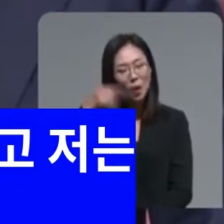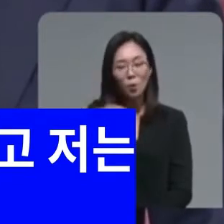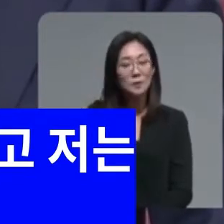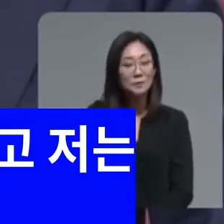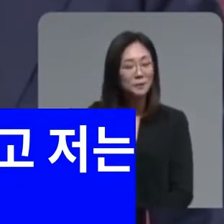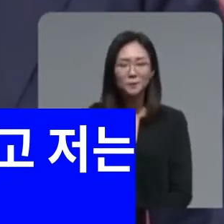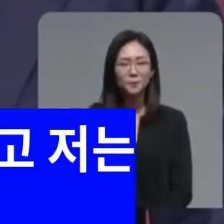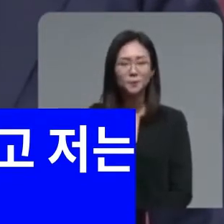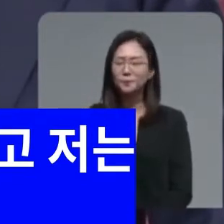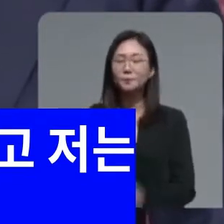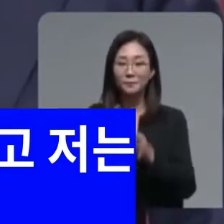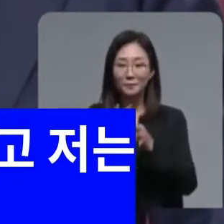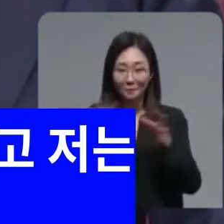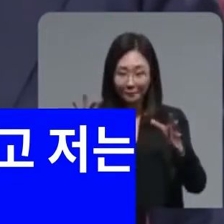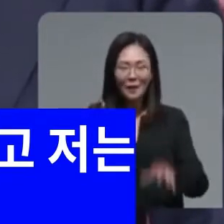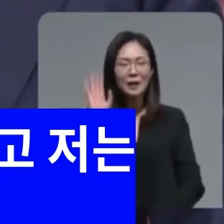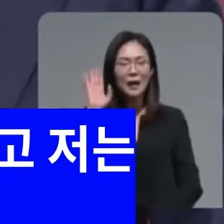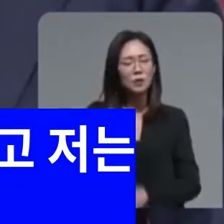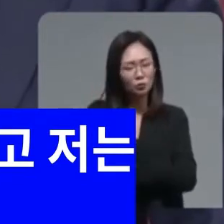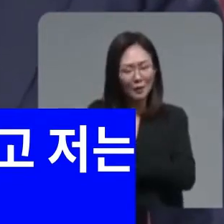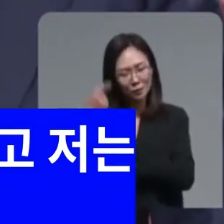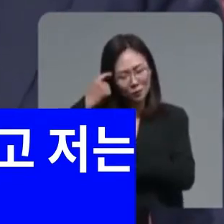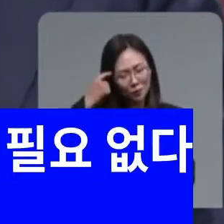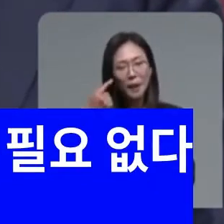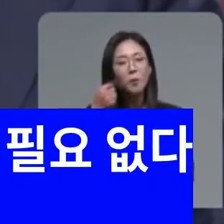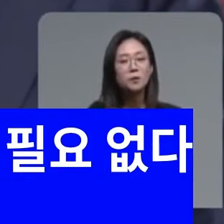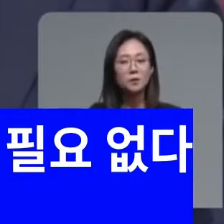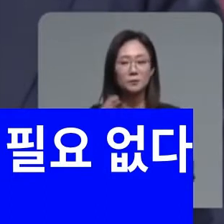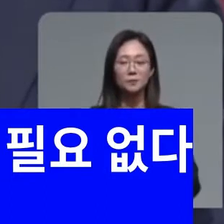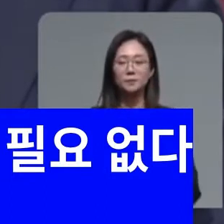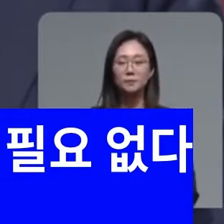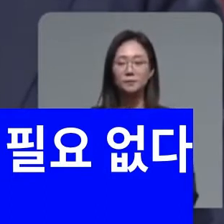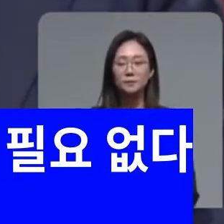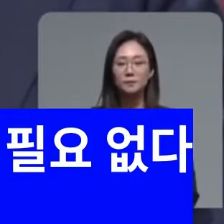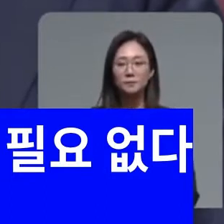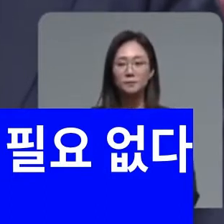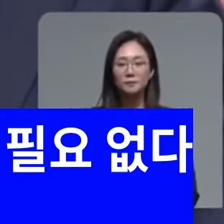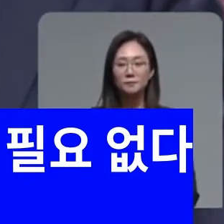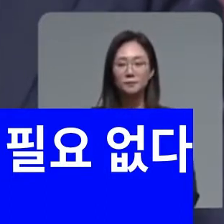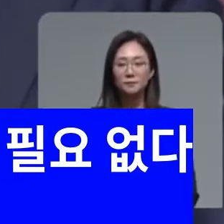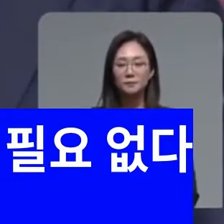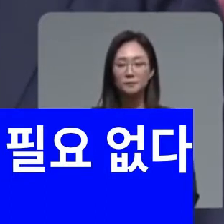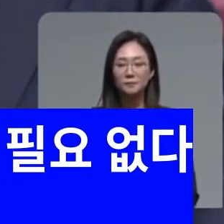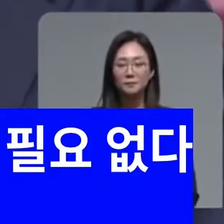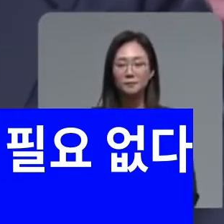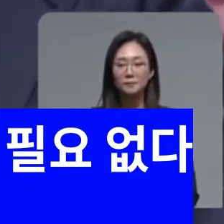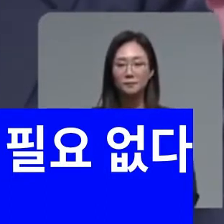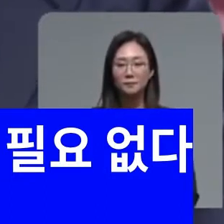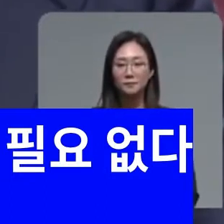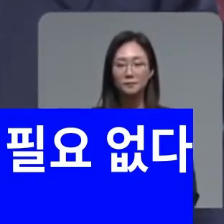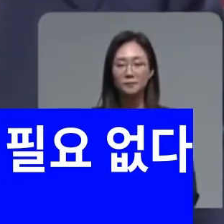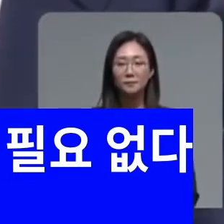위치는 군사적으로 정해야 될 문제라고 저는 생각합니다. 네. 브룩스 조금 하시고 네, 브룩스 네.